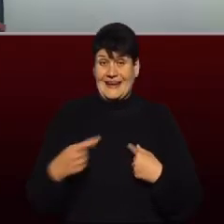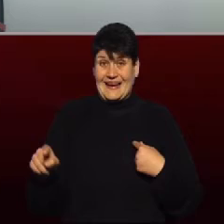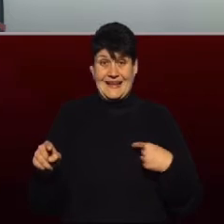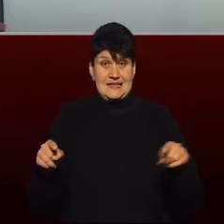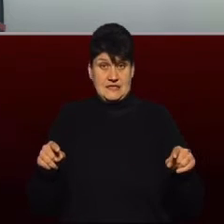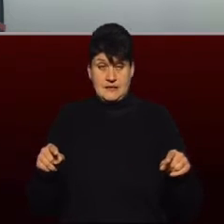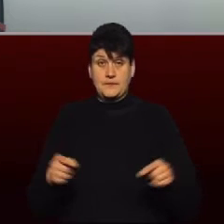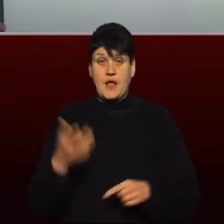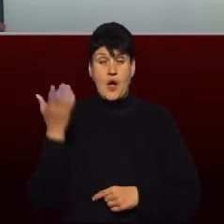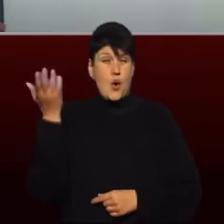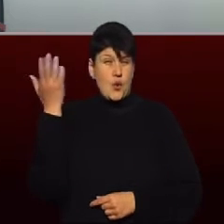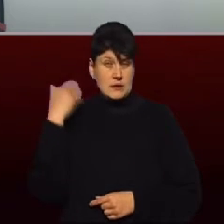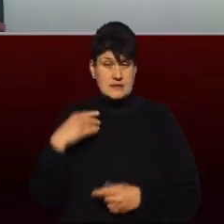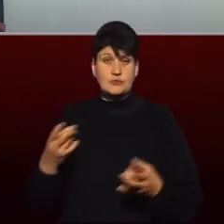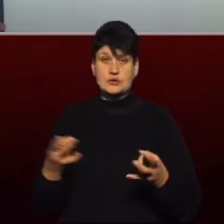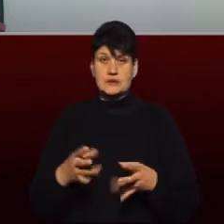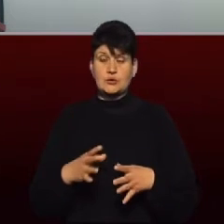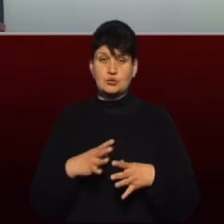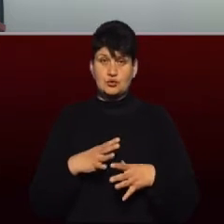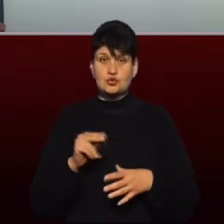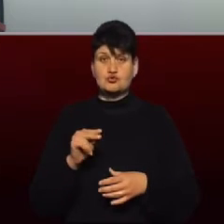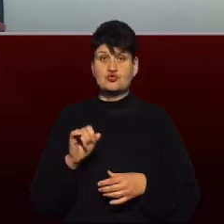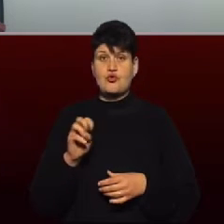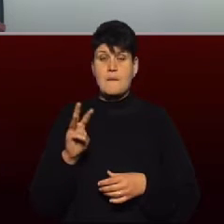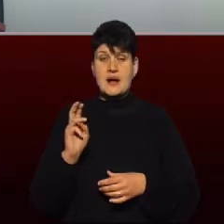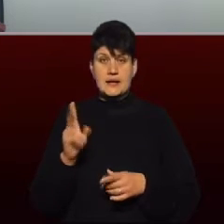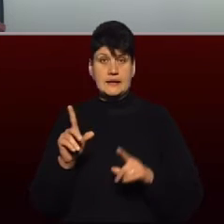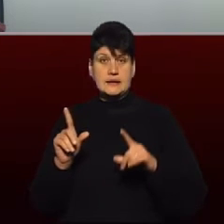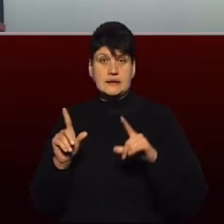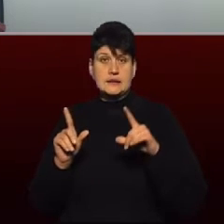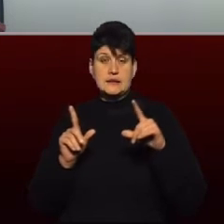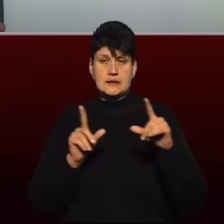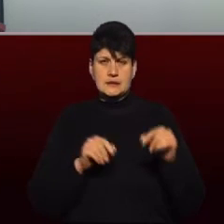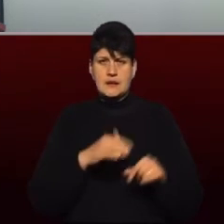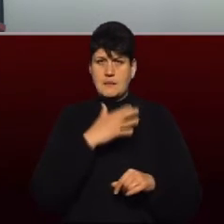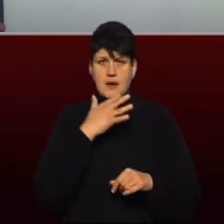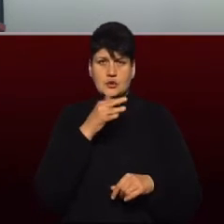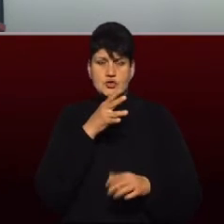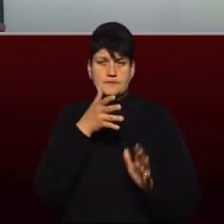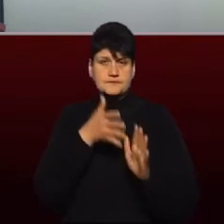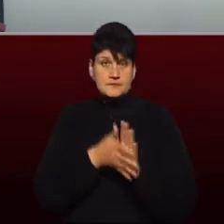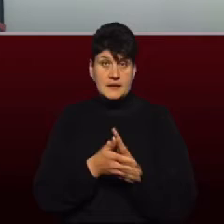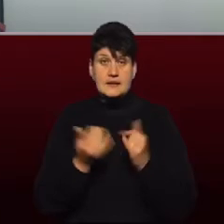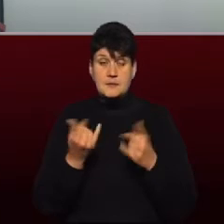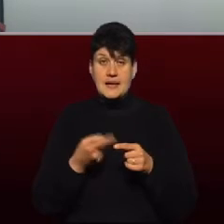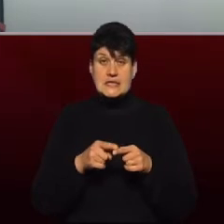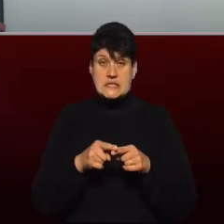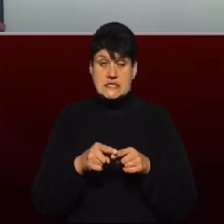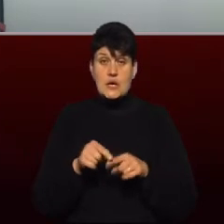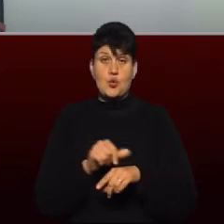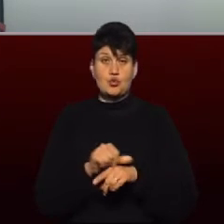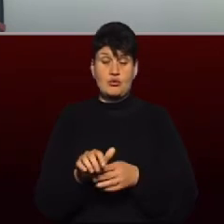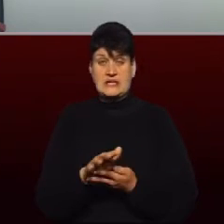було чумакам по сілі їхати багато часу. Тепер ці кордони стираються, літаком